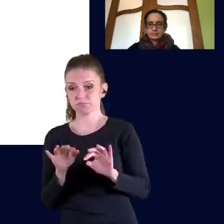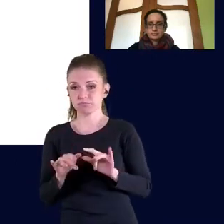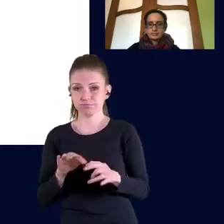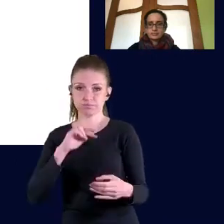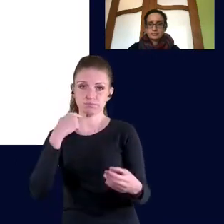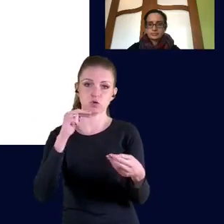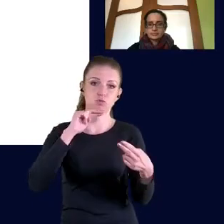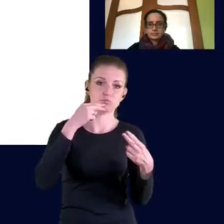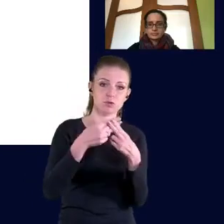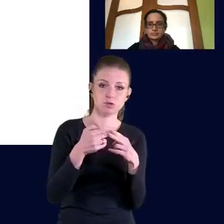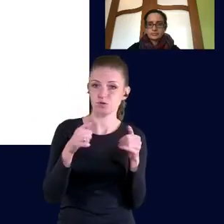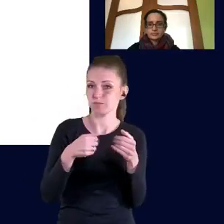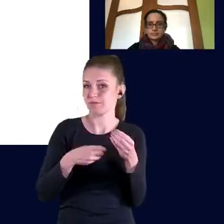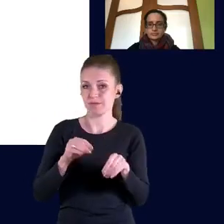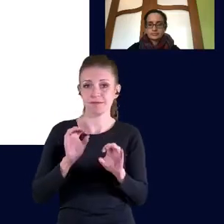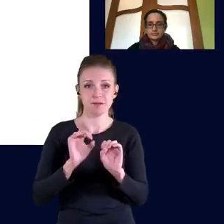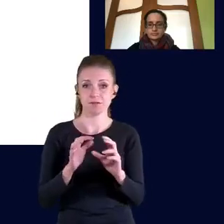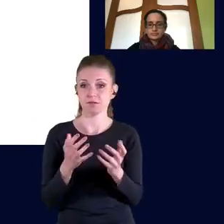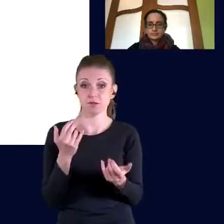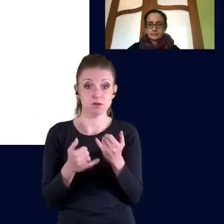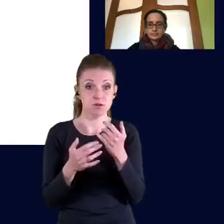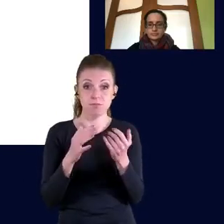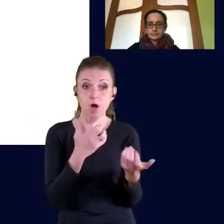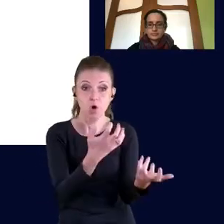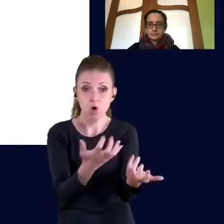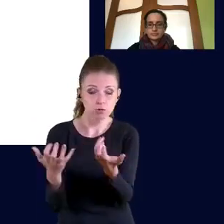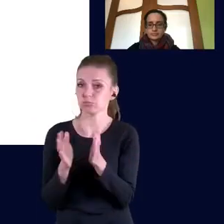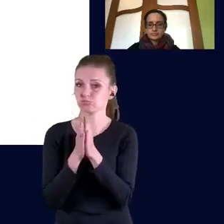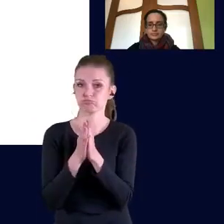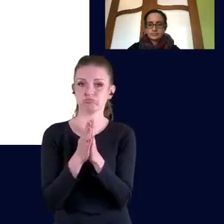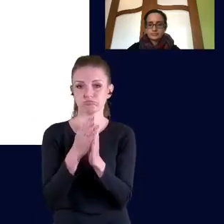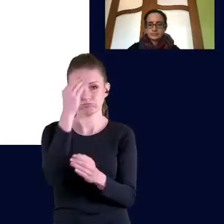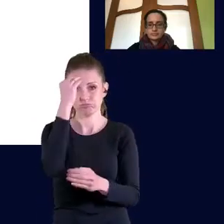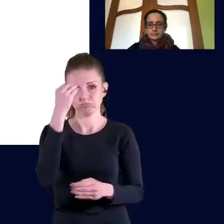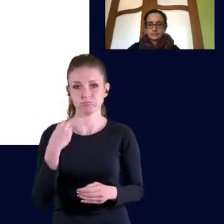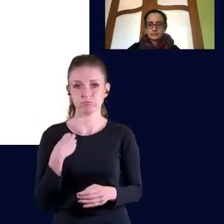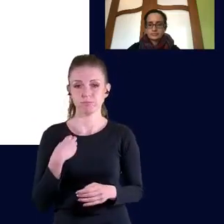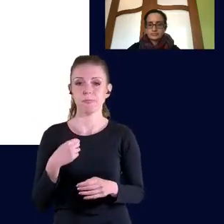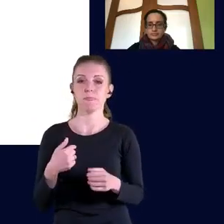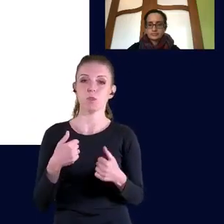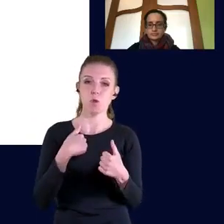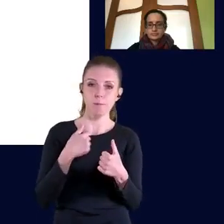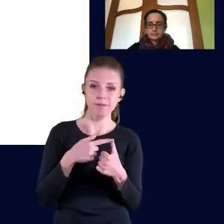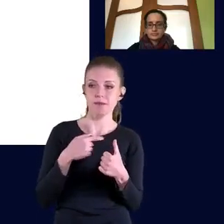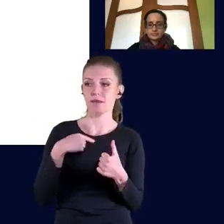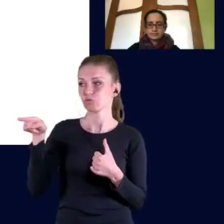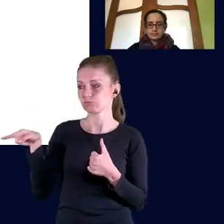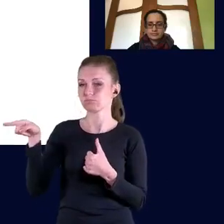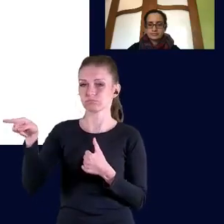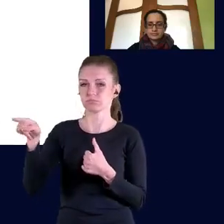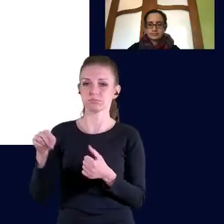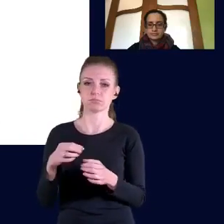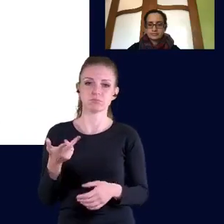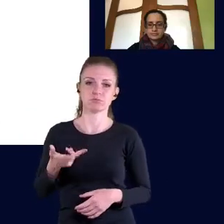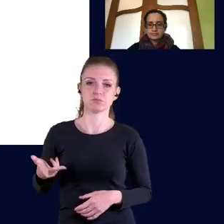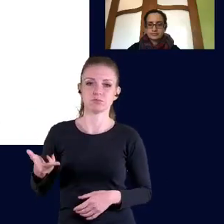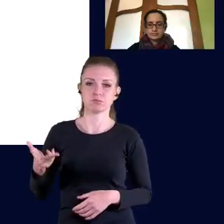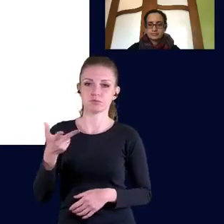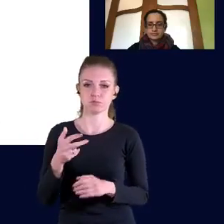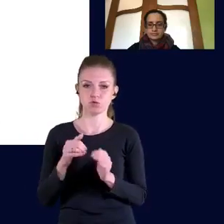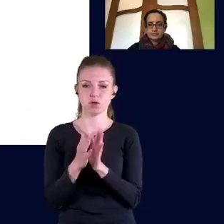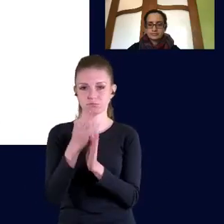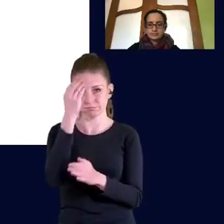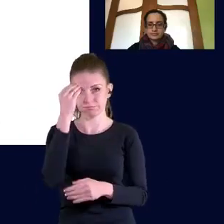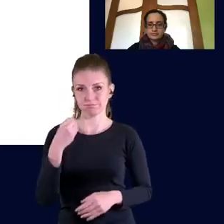więcej tutaj są kontakty do nas czyli do pani Marty Bylicy Jan ciągle wskiej